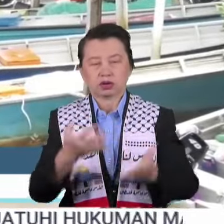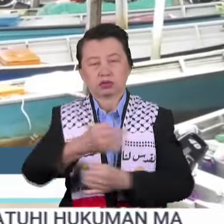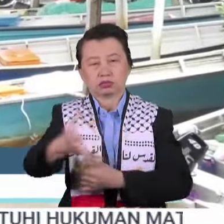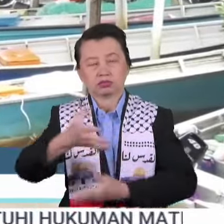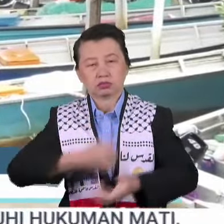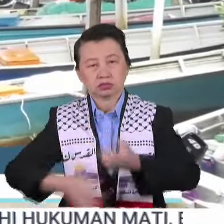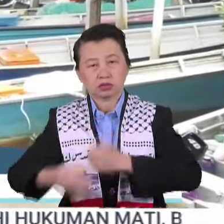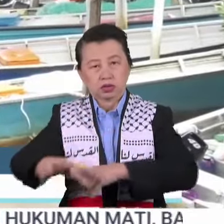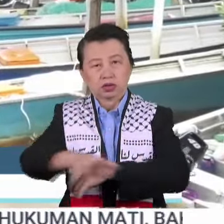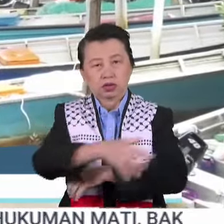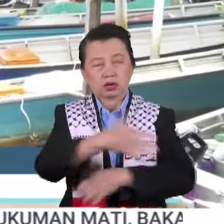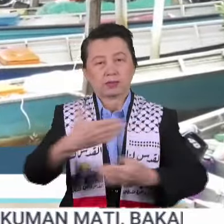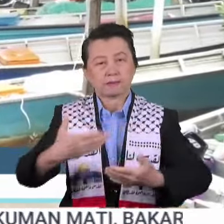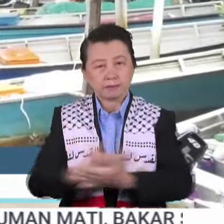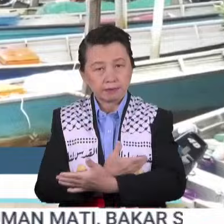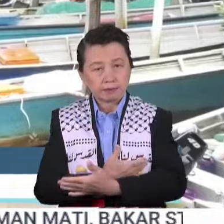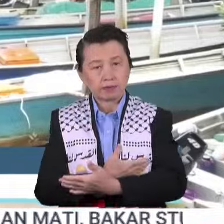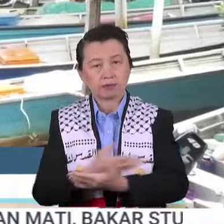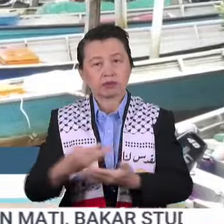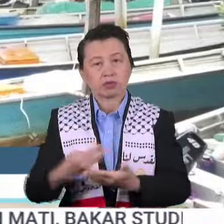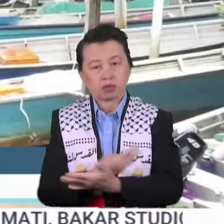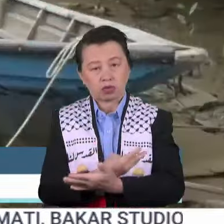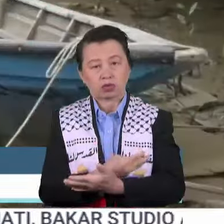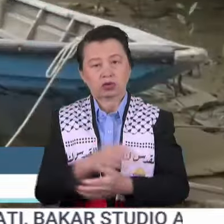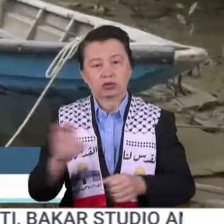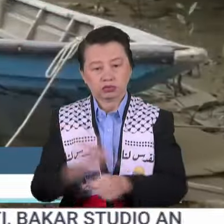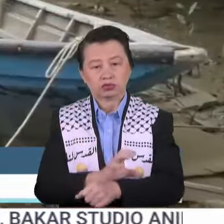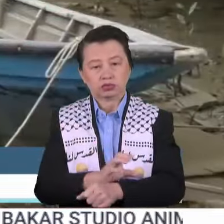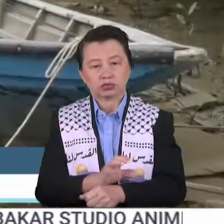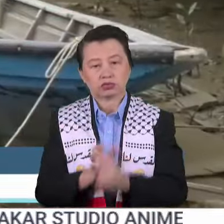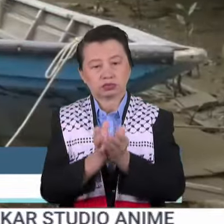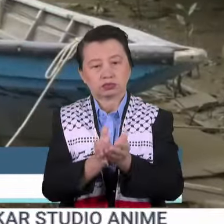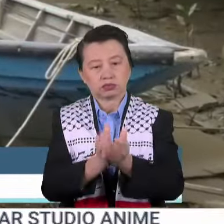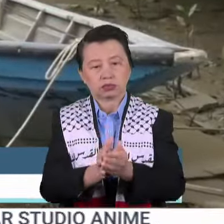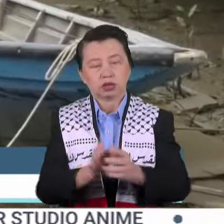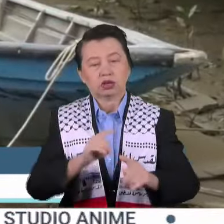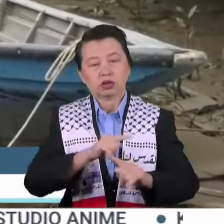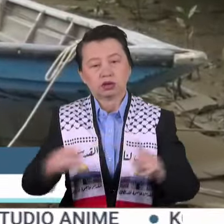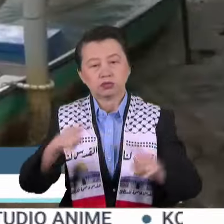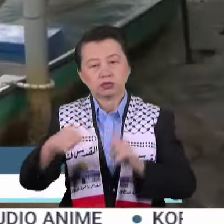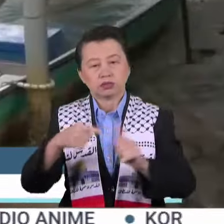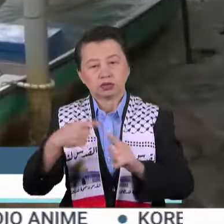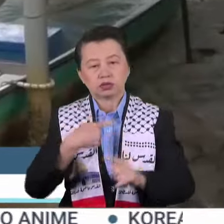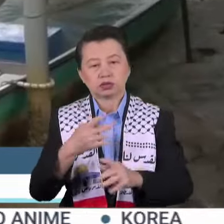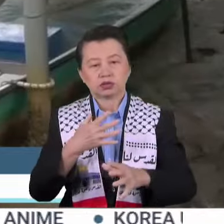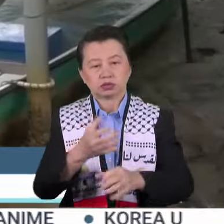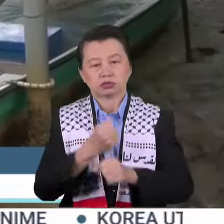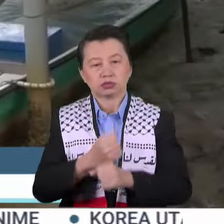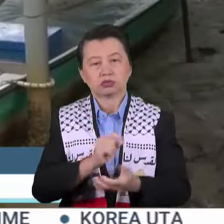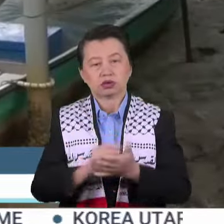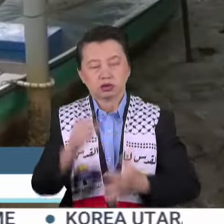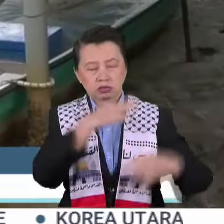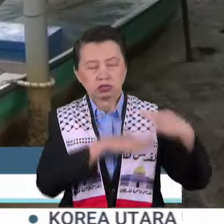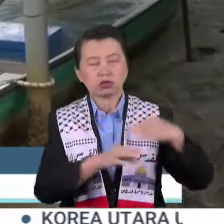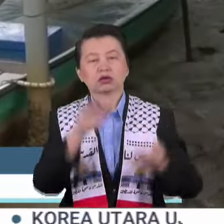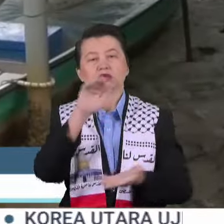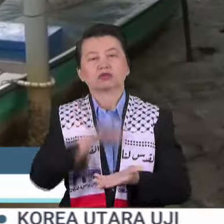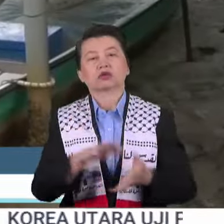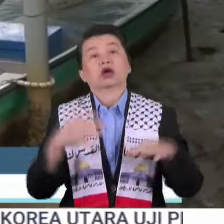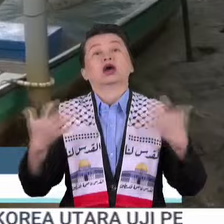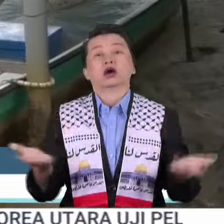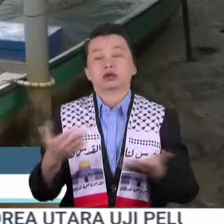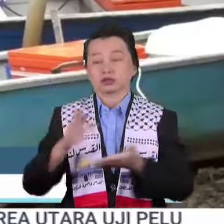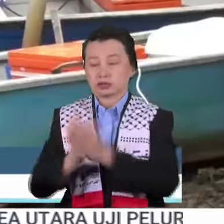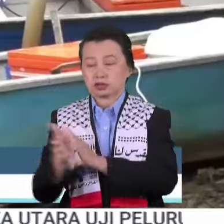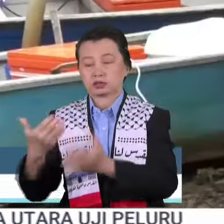pesisir pantai, nelayan moden lah yang cukup kapan apa semua. Tapi bila kalau kita pendapatan kita kurang, macam mana kita nak jadi nelayan